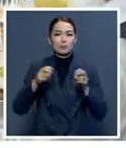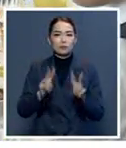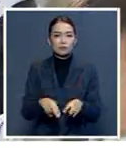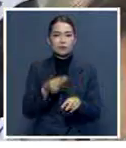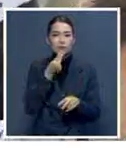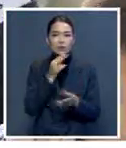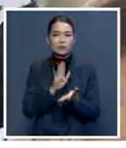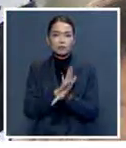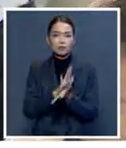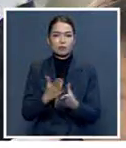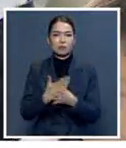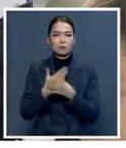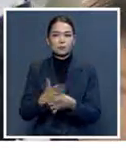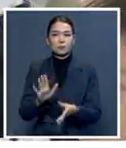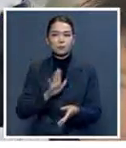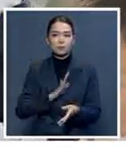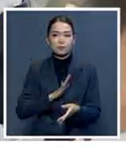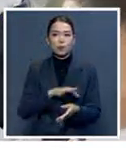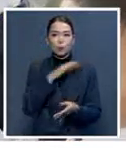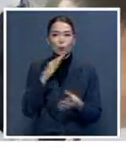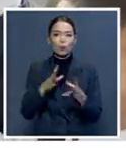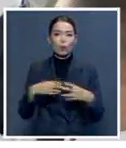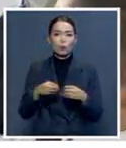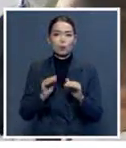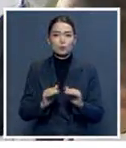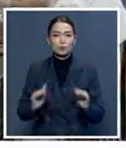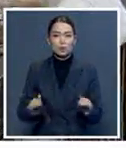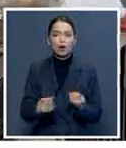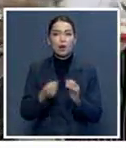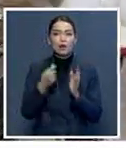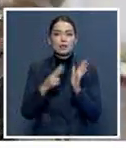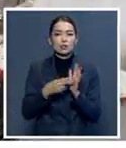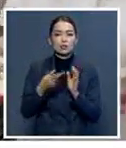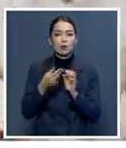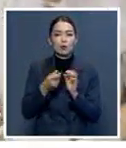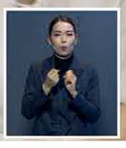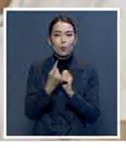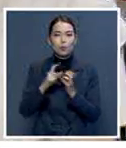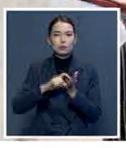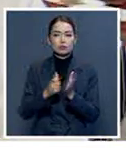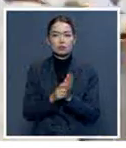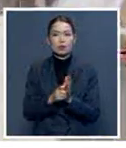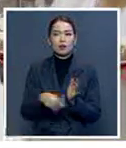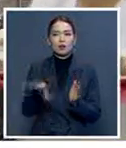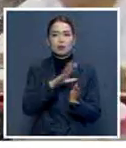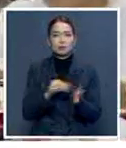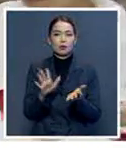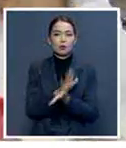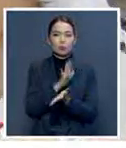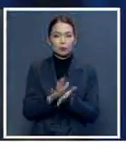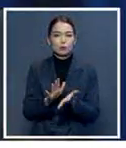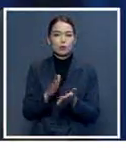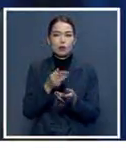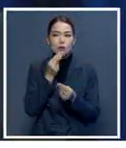8 әлеуметтік көмек қарастырылады. Көппалалы отбасыдан шыққан 1 және 11 сынып арасында оқитын оқушылар тегін ыстық тамақпен қамтамасыз